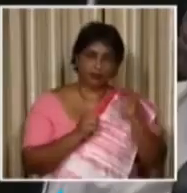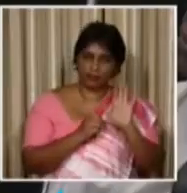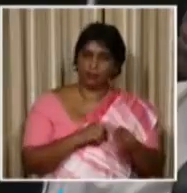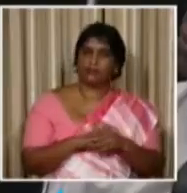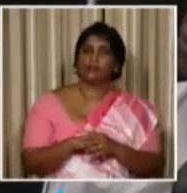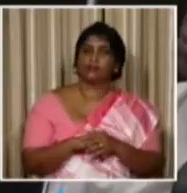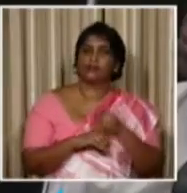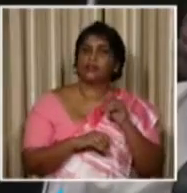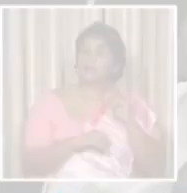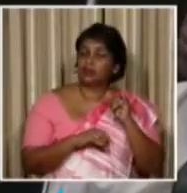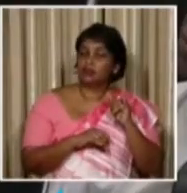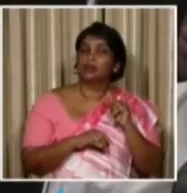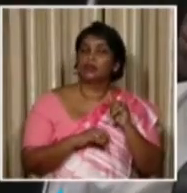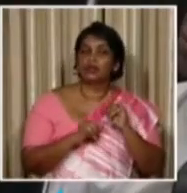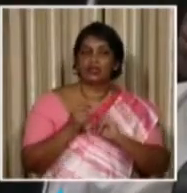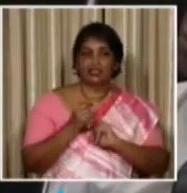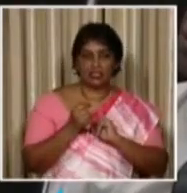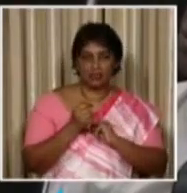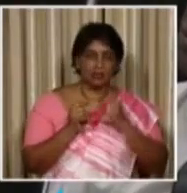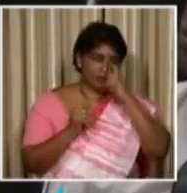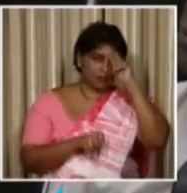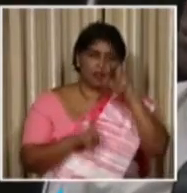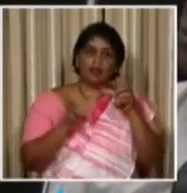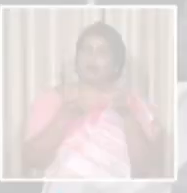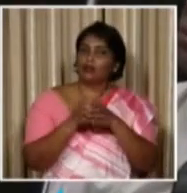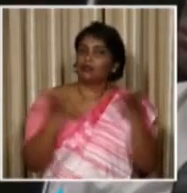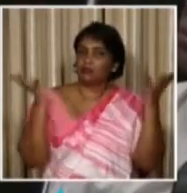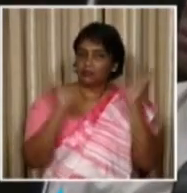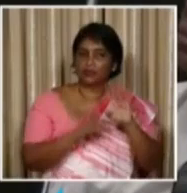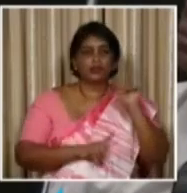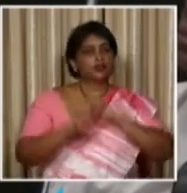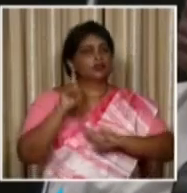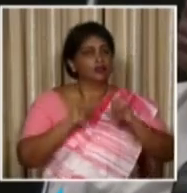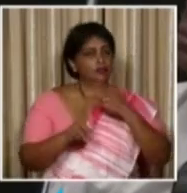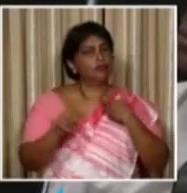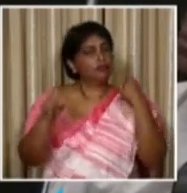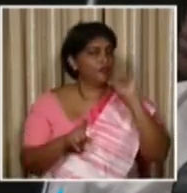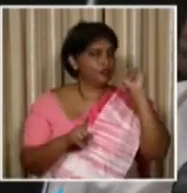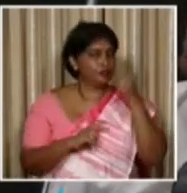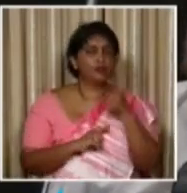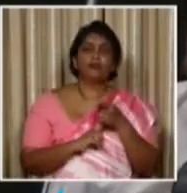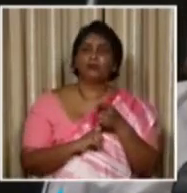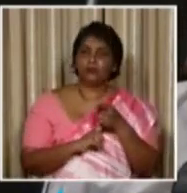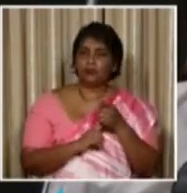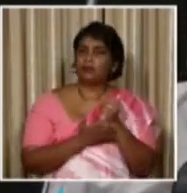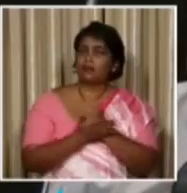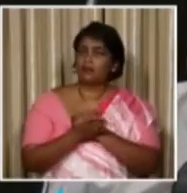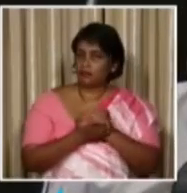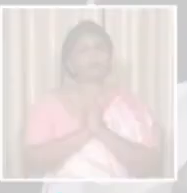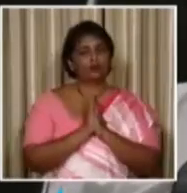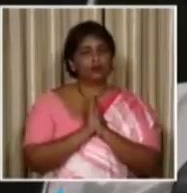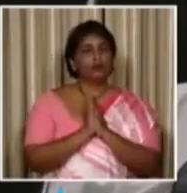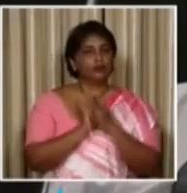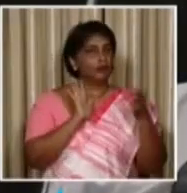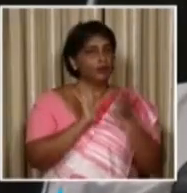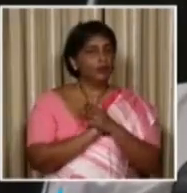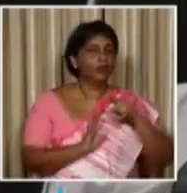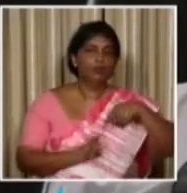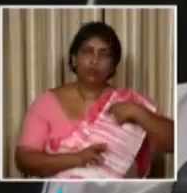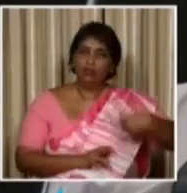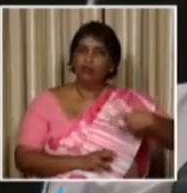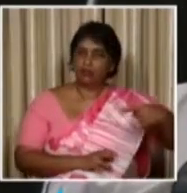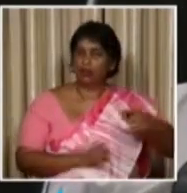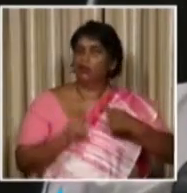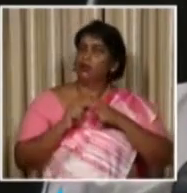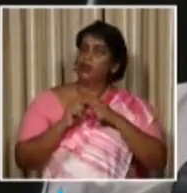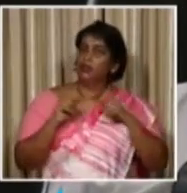කරනවා සමන්ුපසේන මහත්මයල එහෙම කණ්ඩායම්ම ගෙනල්ලා අපි සාකච්ඡා කරා මම ගිහිල්ලා පළවෙනියටම ඒ සියලු පාර්ශව ගෙනල්ලා දවස් කීපයක්ම